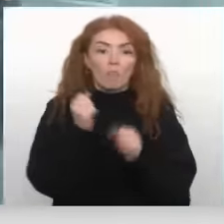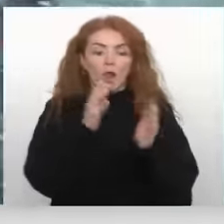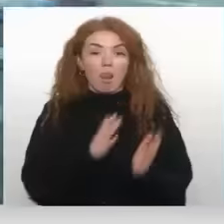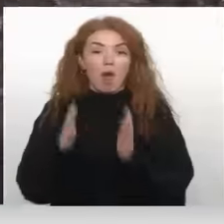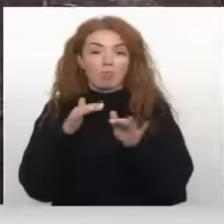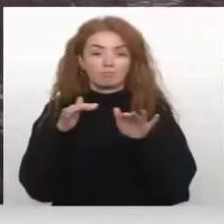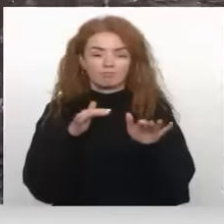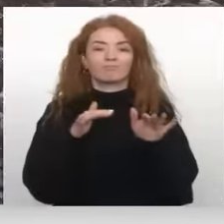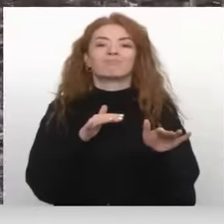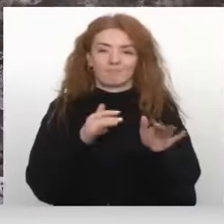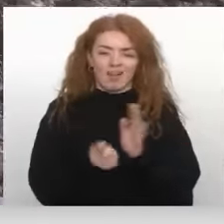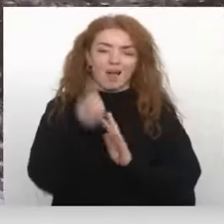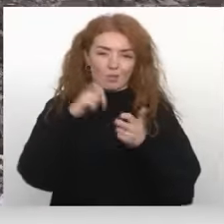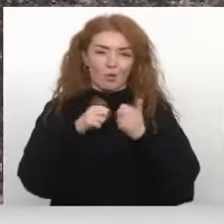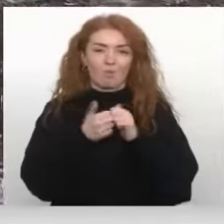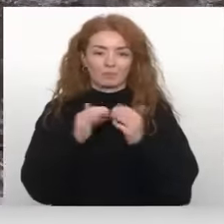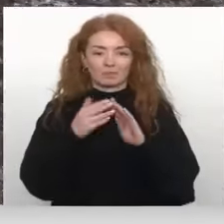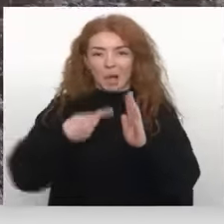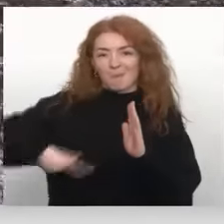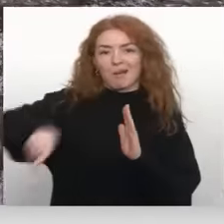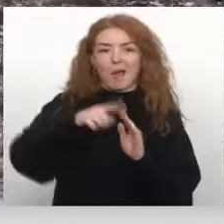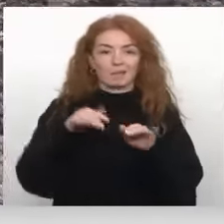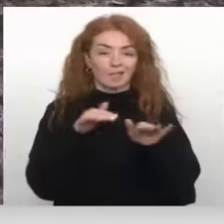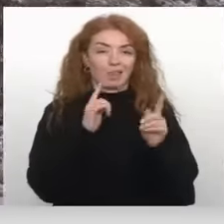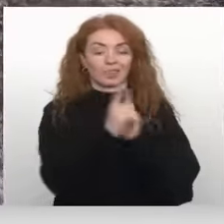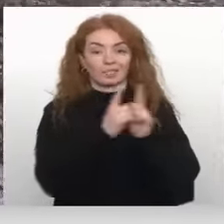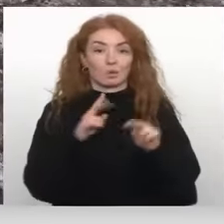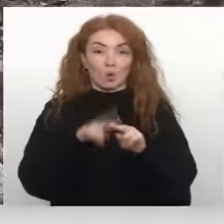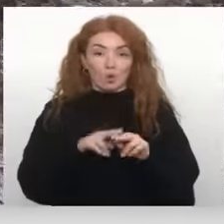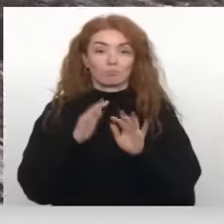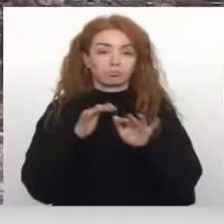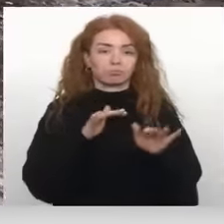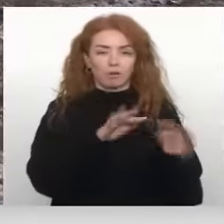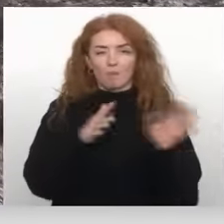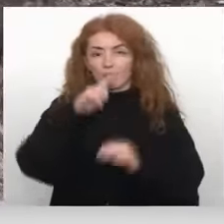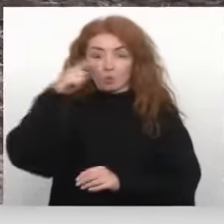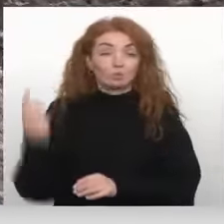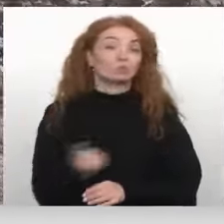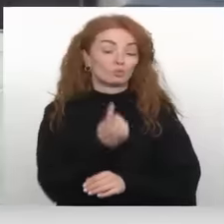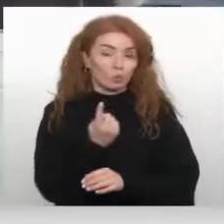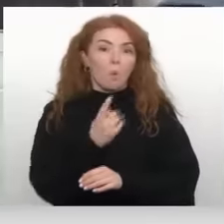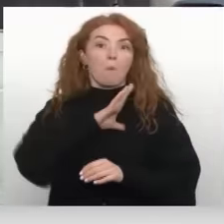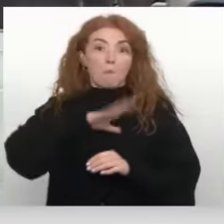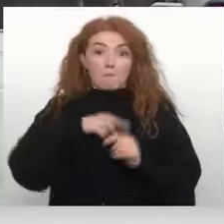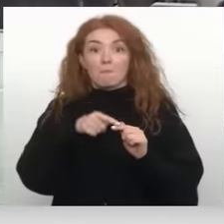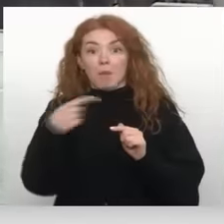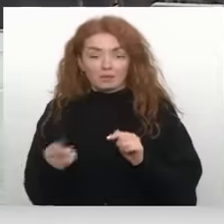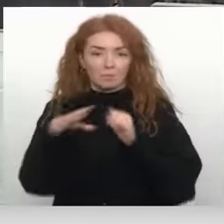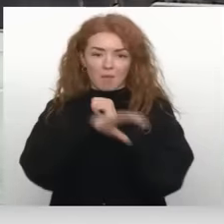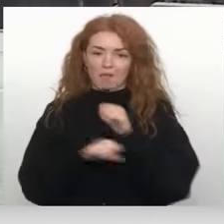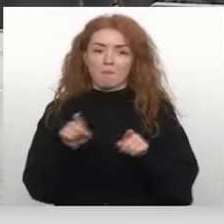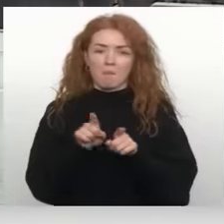ietekmē satiksmi pilsētas apkaimē. Lauksaimnieku brauciens ilga vairāk nekā stundu. Tomēr arī pēc tā beigām viņi